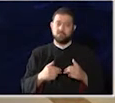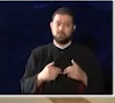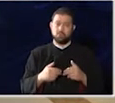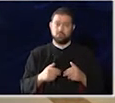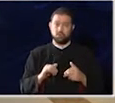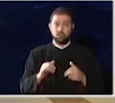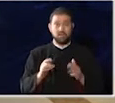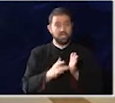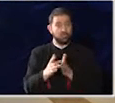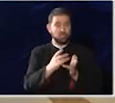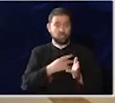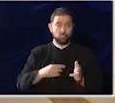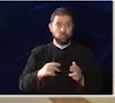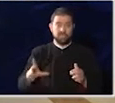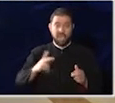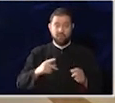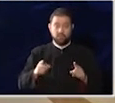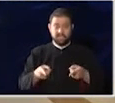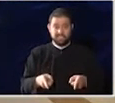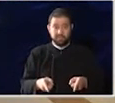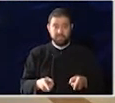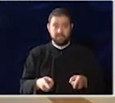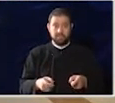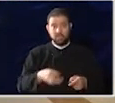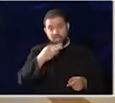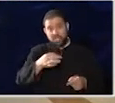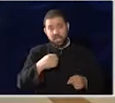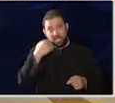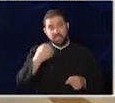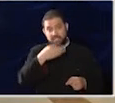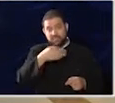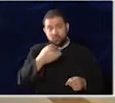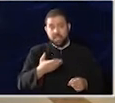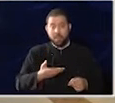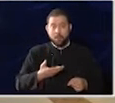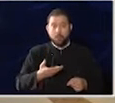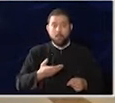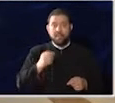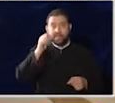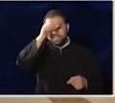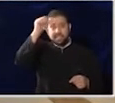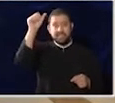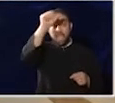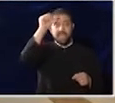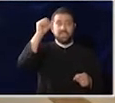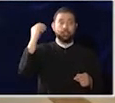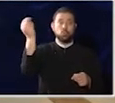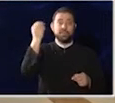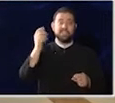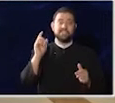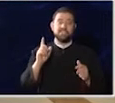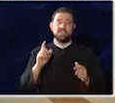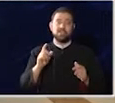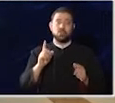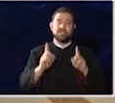fost ispitit în Ghețimanii. Părinte, dacă se poate, treacă de la mine paharul acesta, dar nu